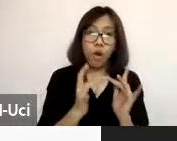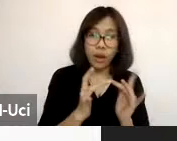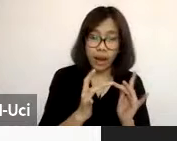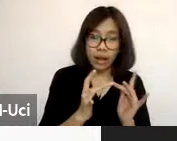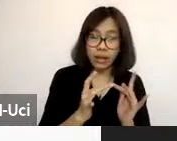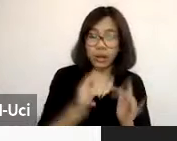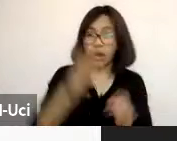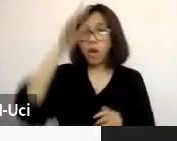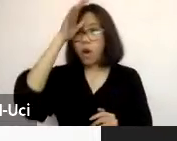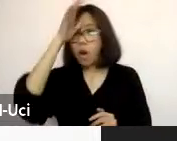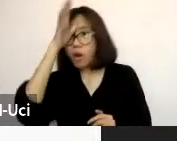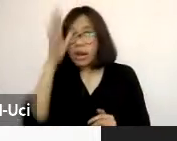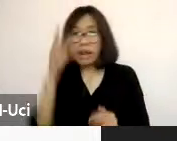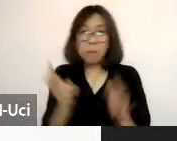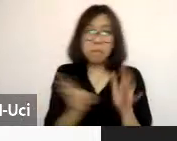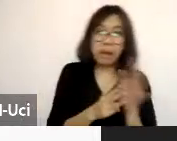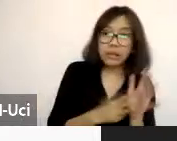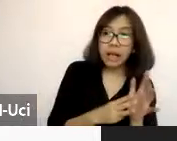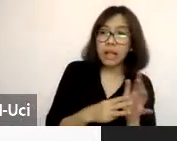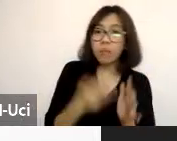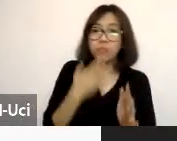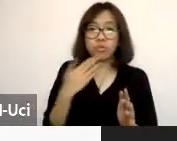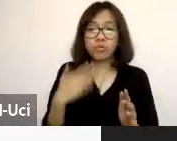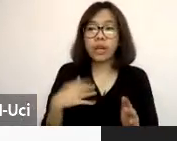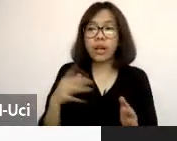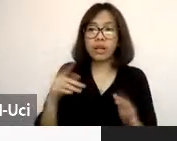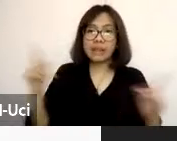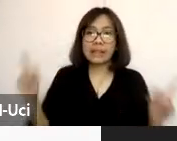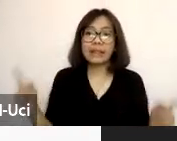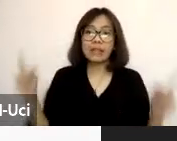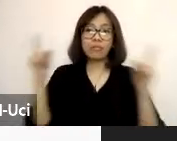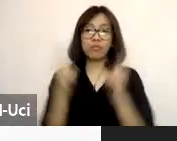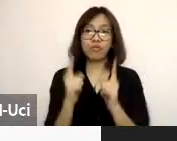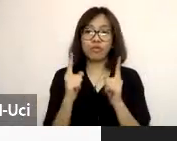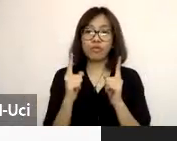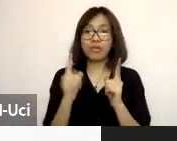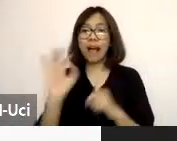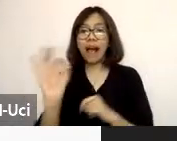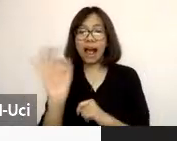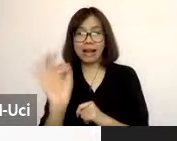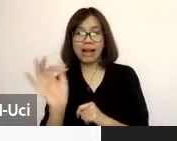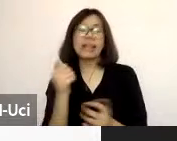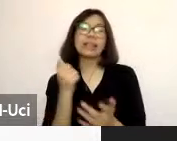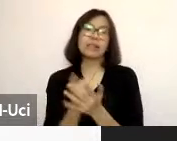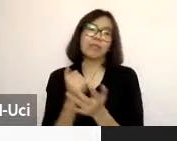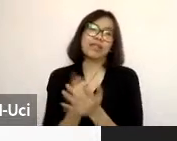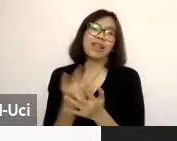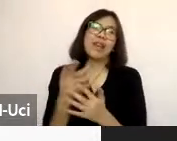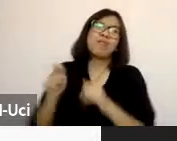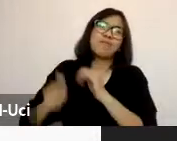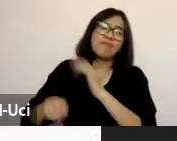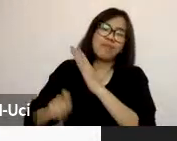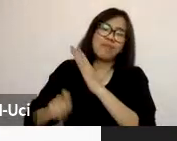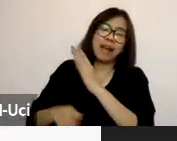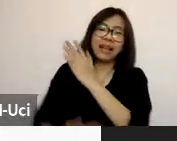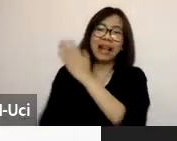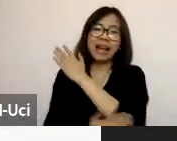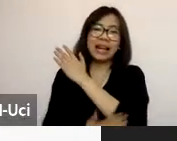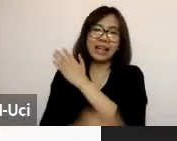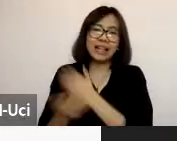tidak bertatap muka secara fisik memang sudah diterapkan di pengadilan negeri sejak tahun